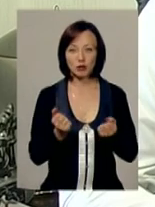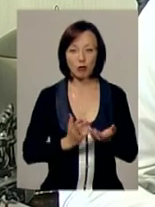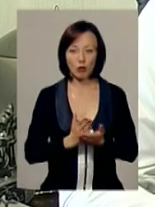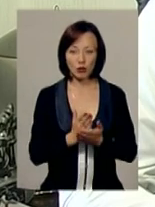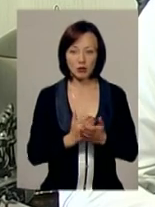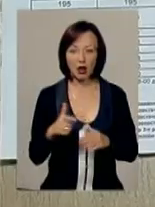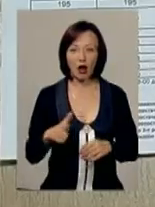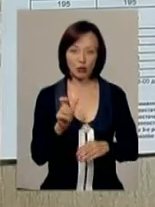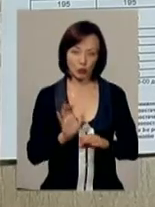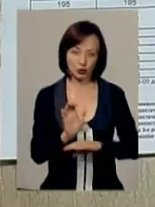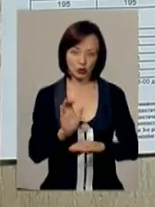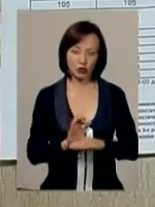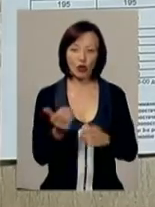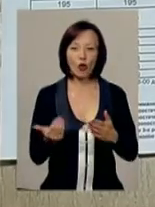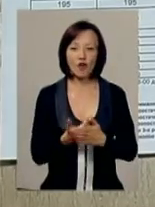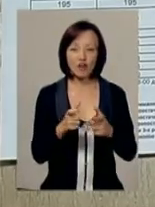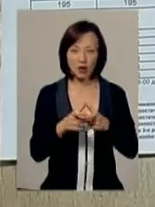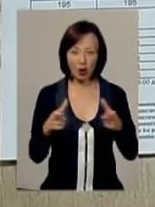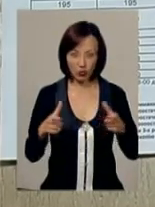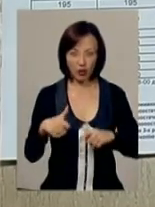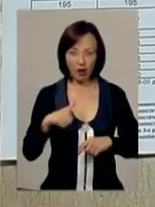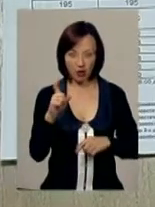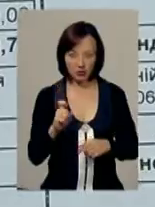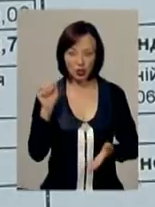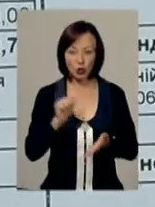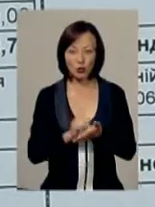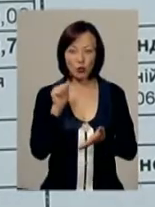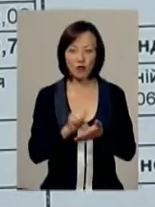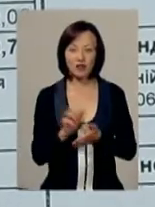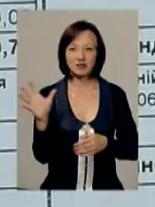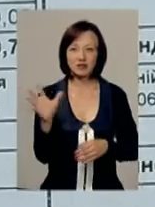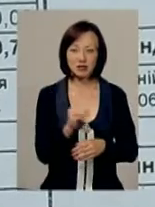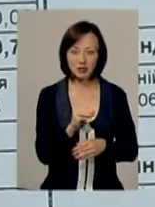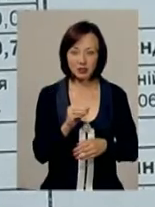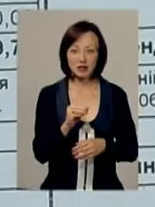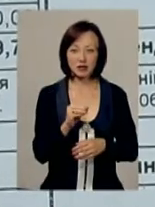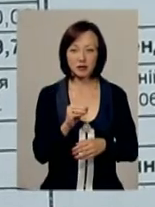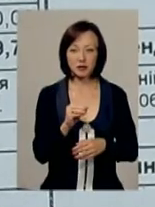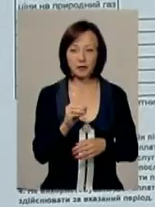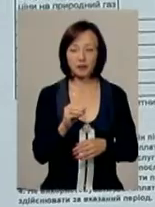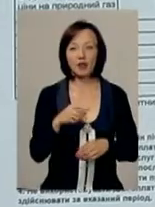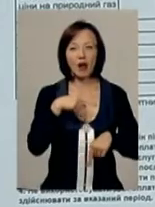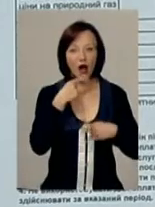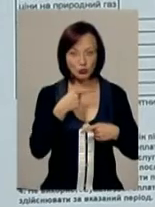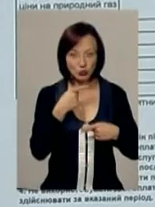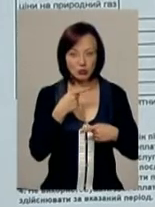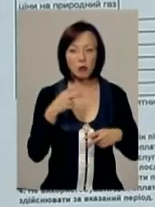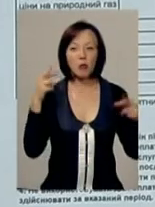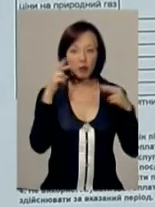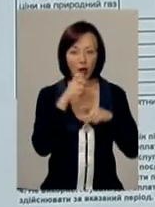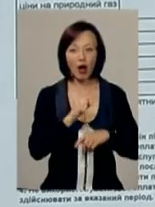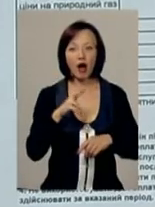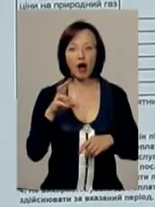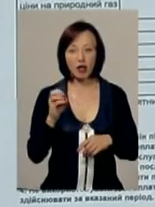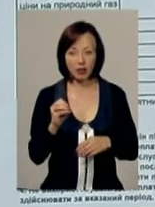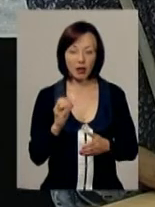з газопостачання. Нові рахунки газопостачальник надрукував для всіх споживачів блакитного палива. Газівники кажуть, хоч і з помилками, але